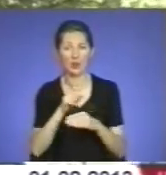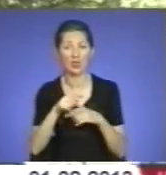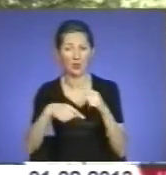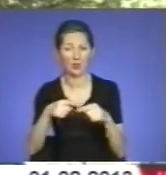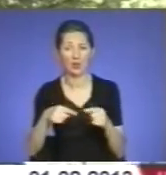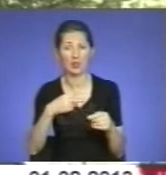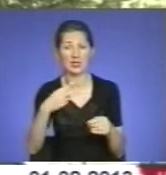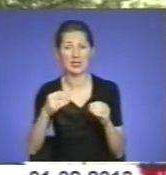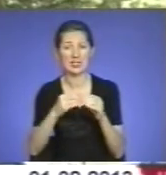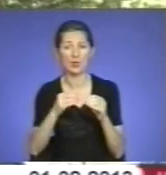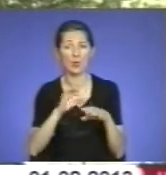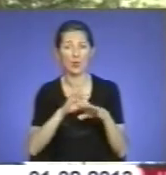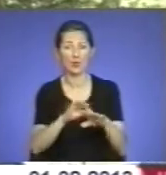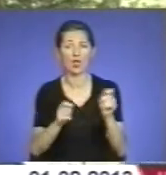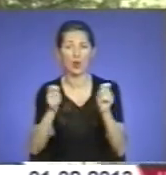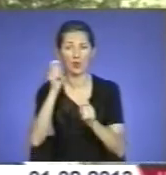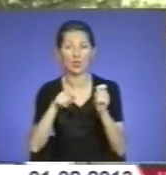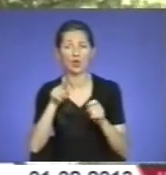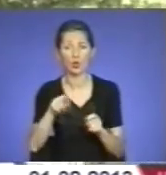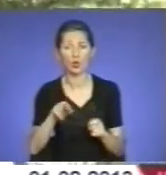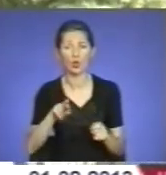проводили конференцію тут. От